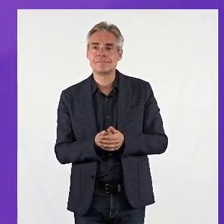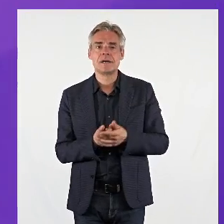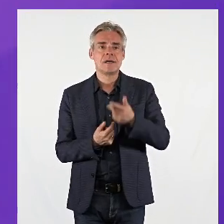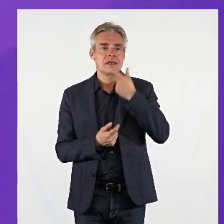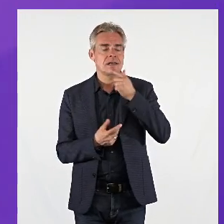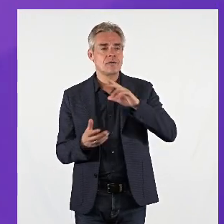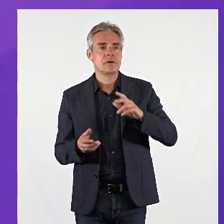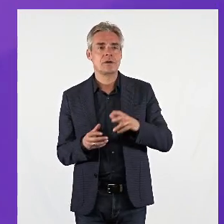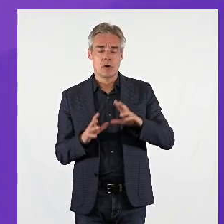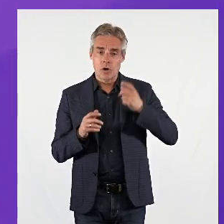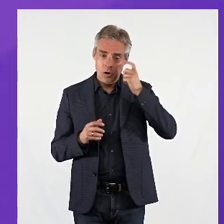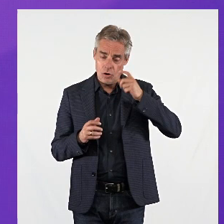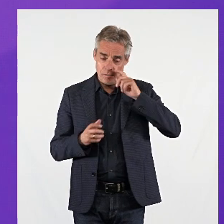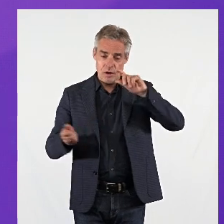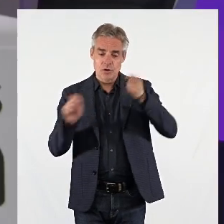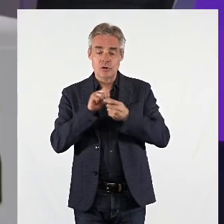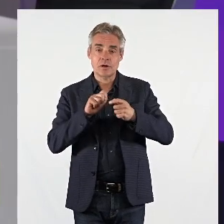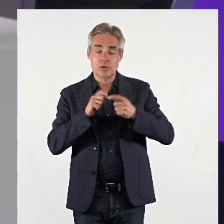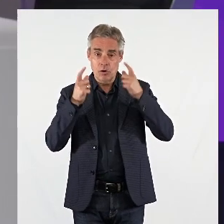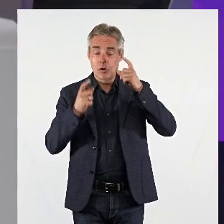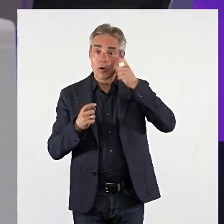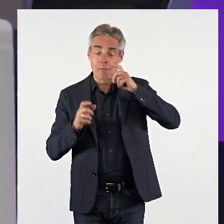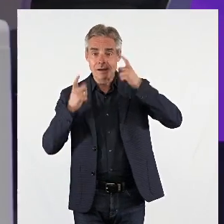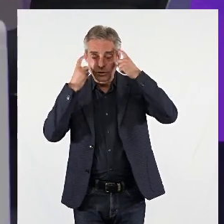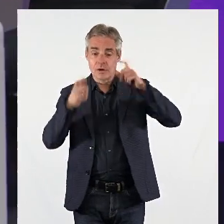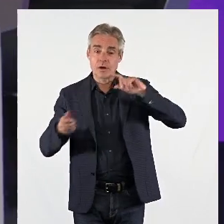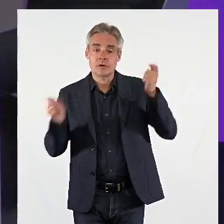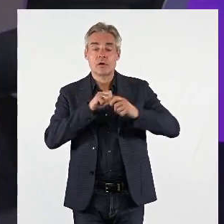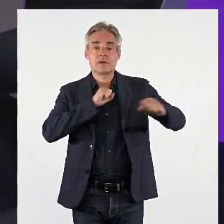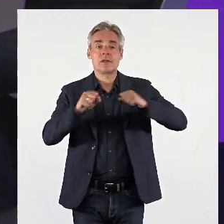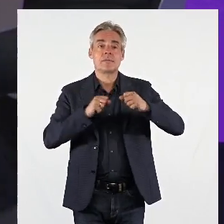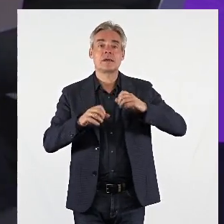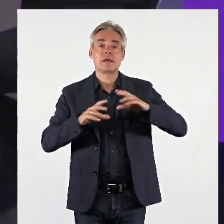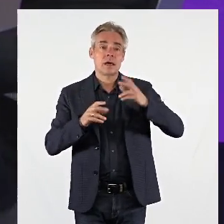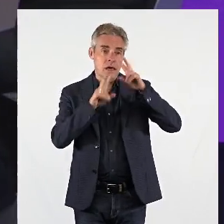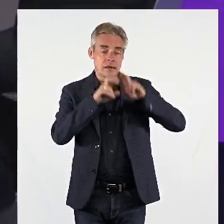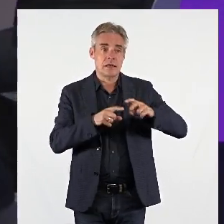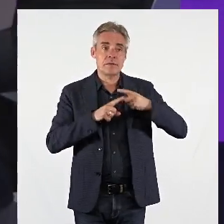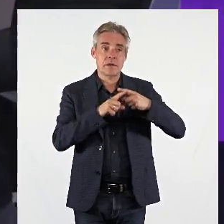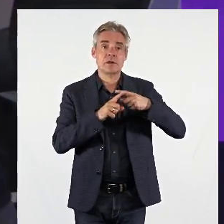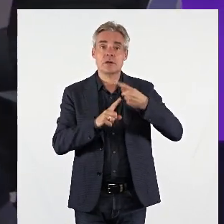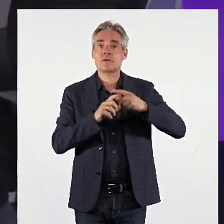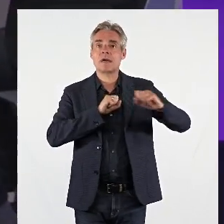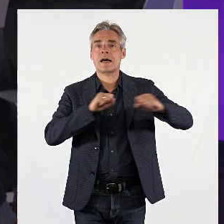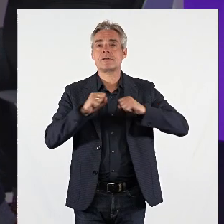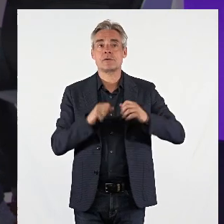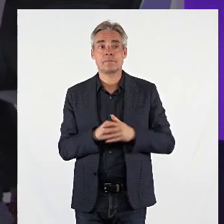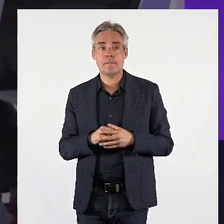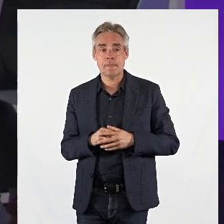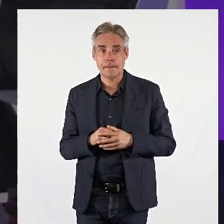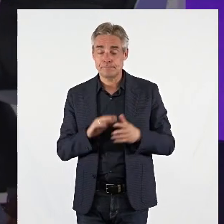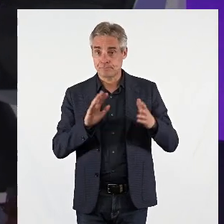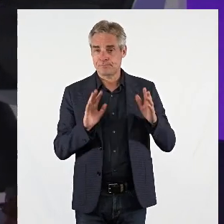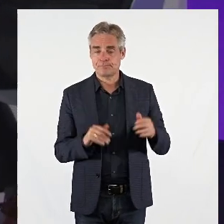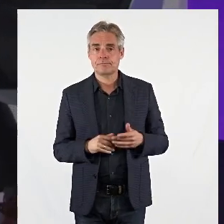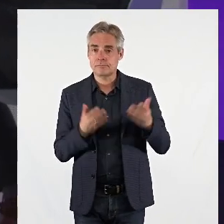le constat en dynamique d'analyse partagée et d'action. Justement, là-dessus, je voudrais peut-être prendre le relais aussi un peu avec